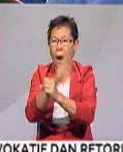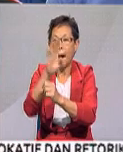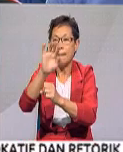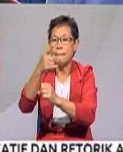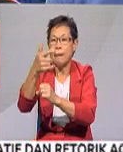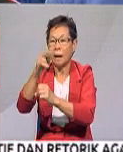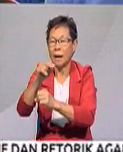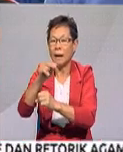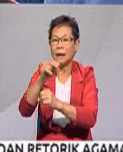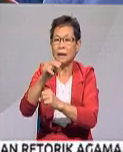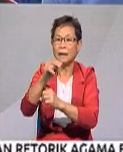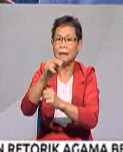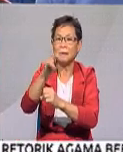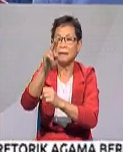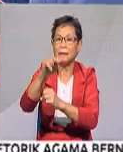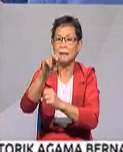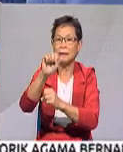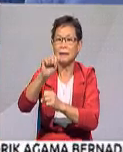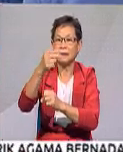Nakhoda Omar, Sabak Bernam.